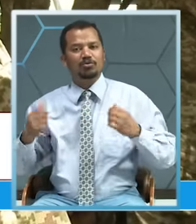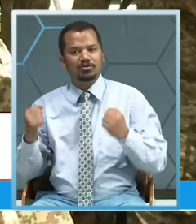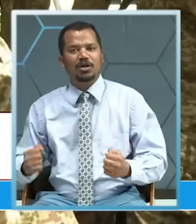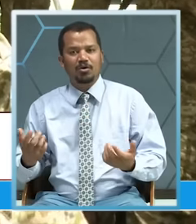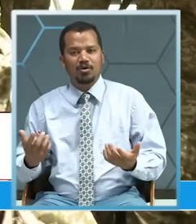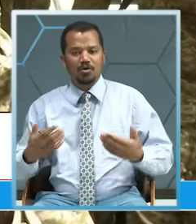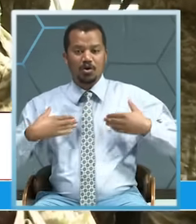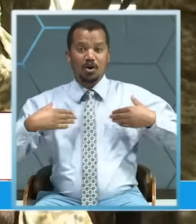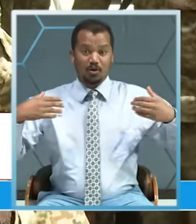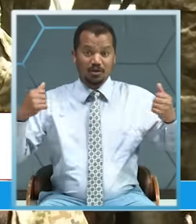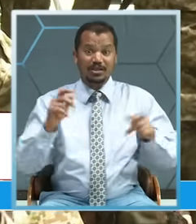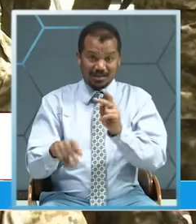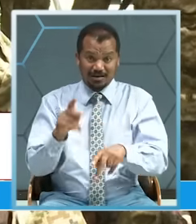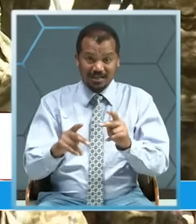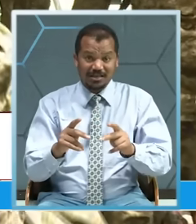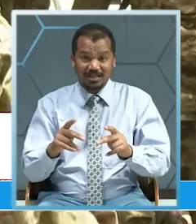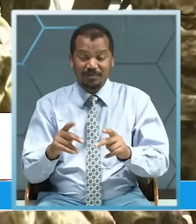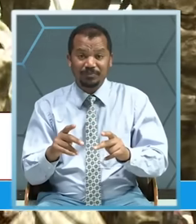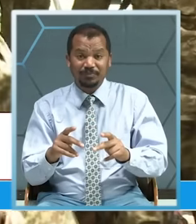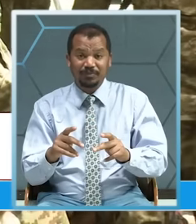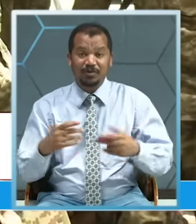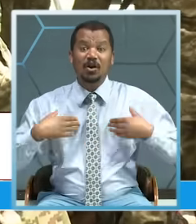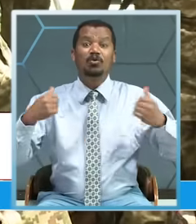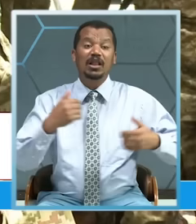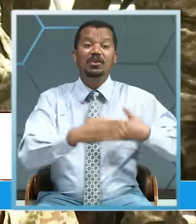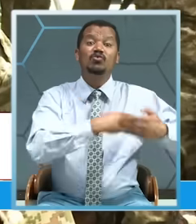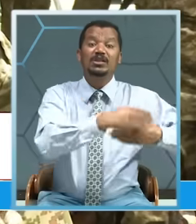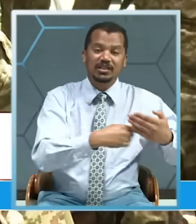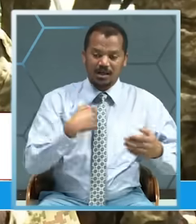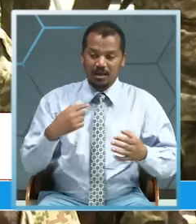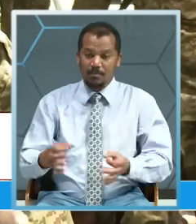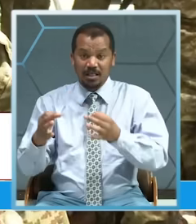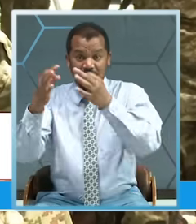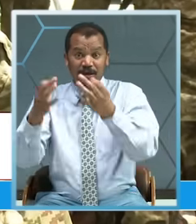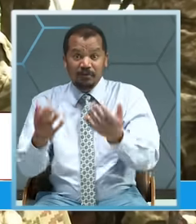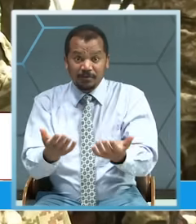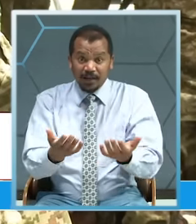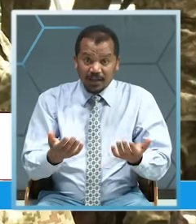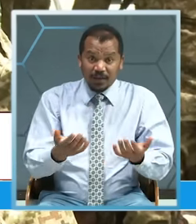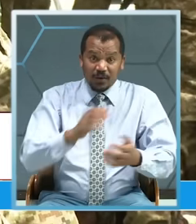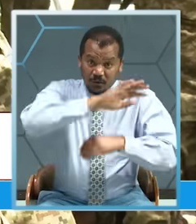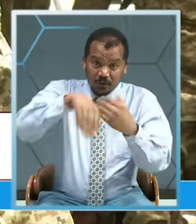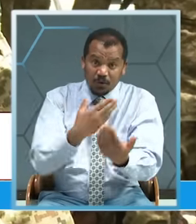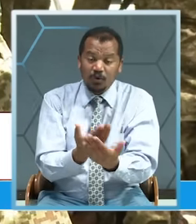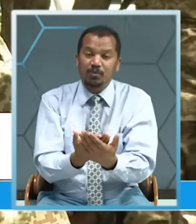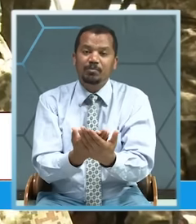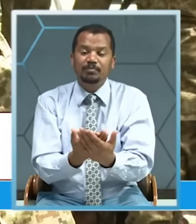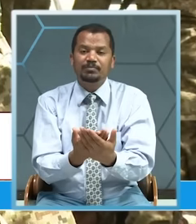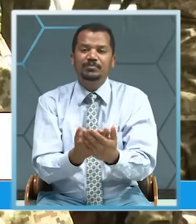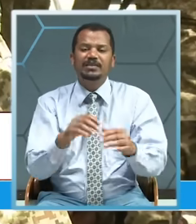መኖር የሚችለው። ለወጣት ህብረተሰብ ደግሞ ለወጣት ትውልድም ምን ማስተላለፍ የሚፈልገው